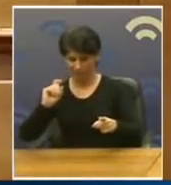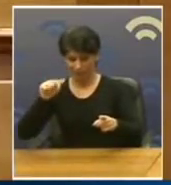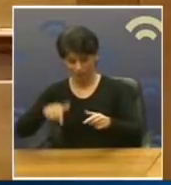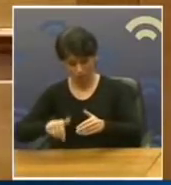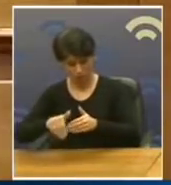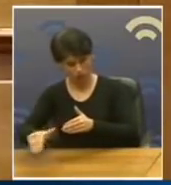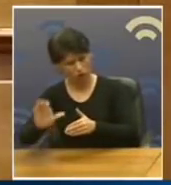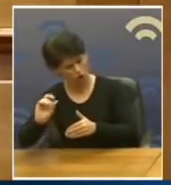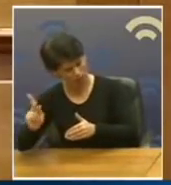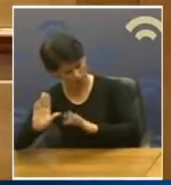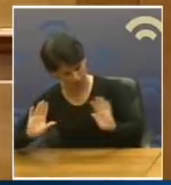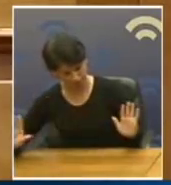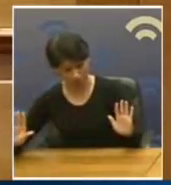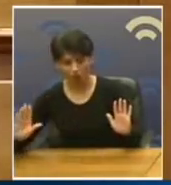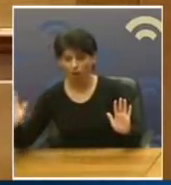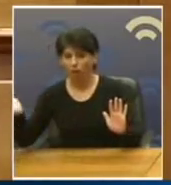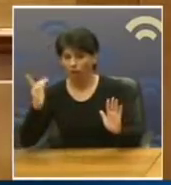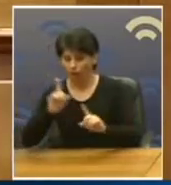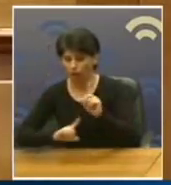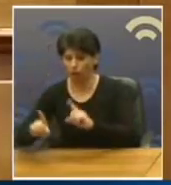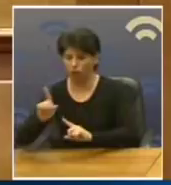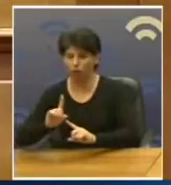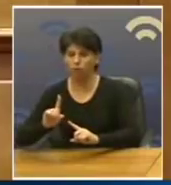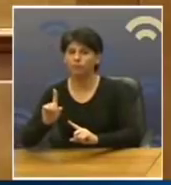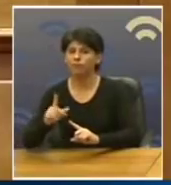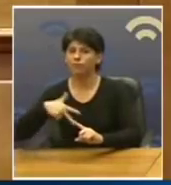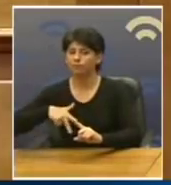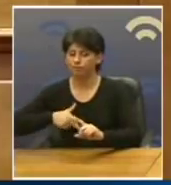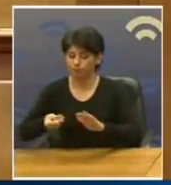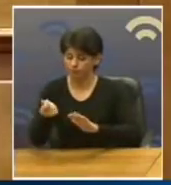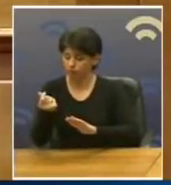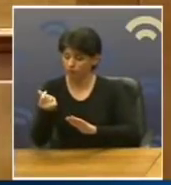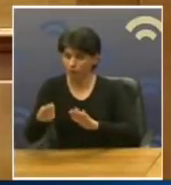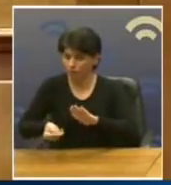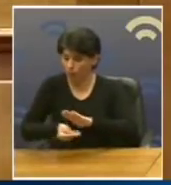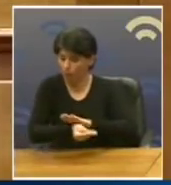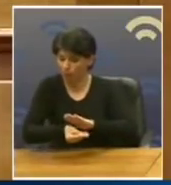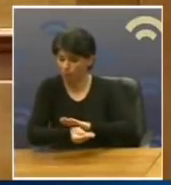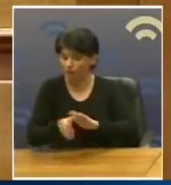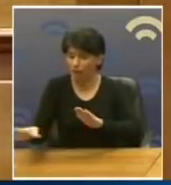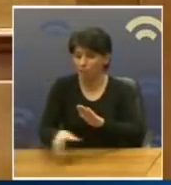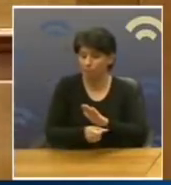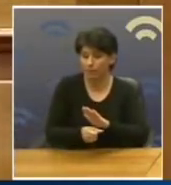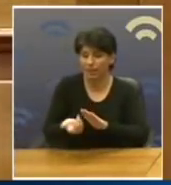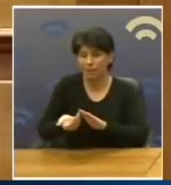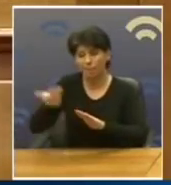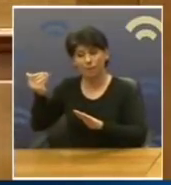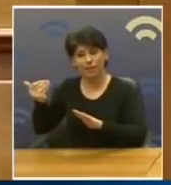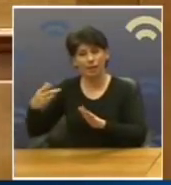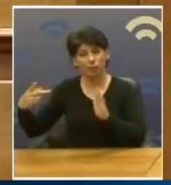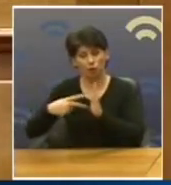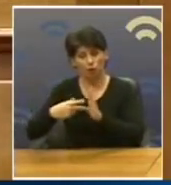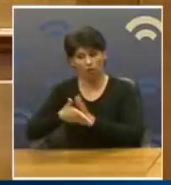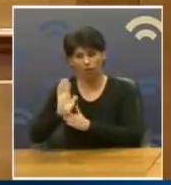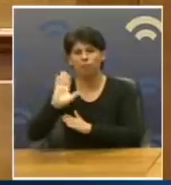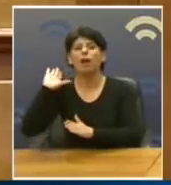εξής. Αλλά αν κάποιος υπουργός δωροδοκήθηκε, αν κάποιος υπουργός πήρε μίζες πριν από το 2015, δεν